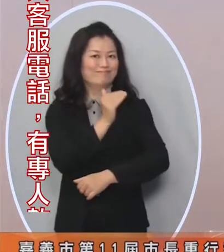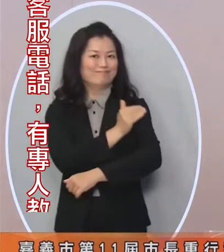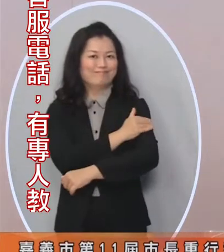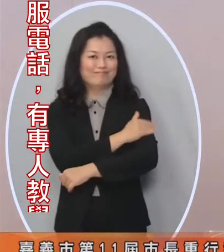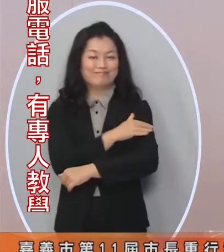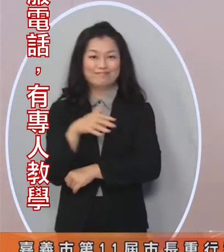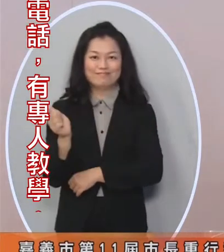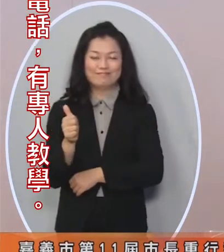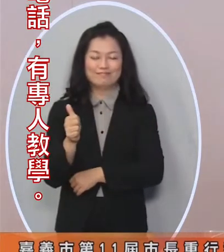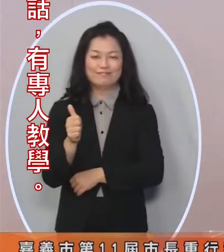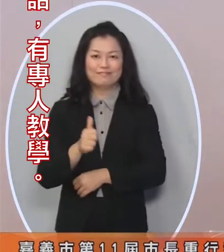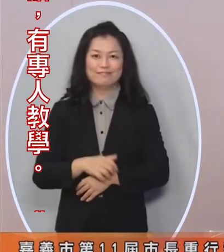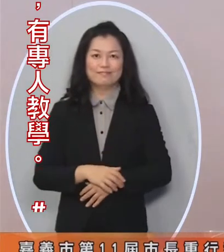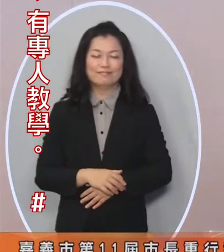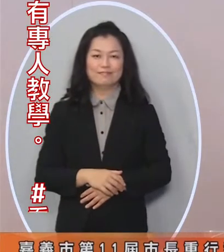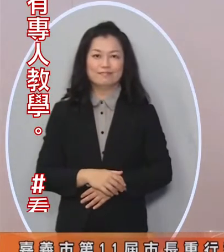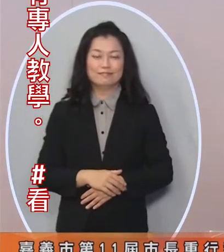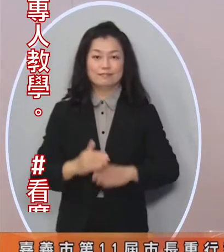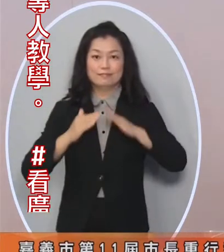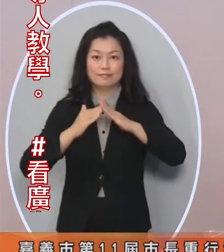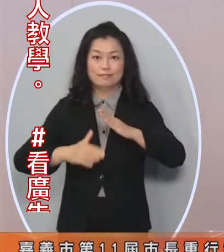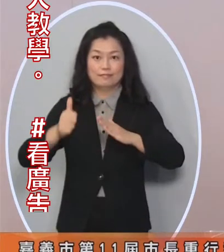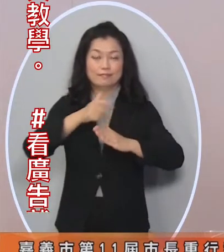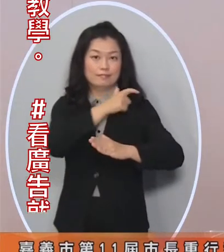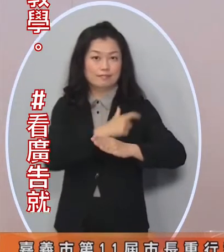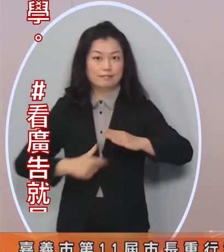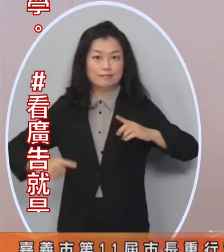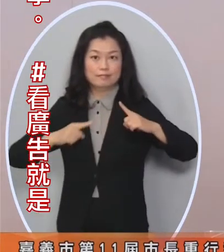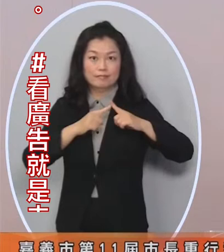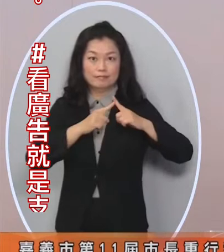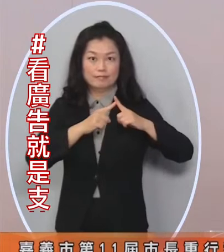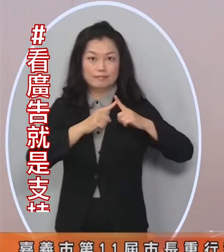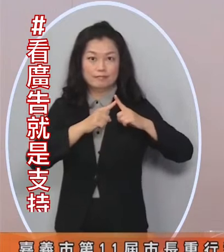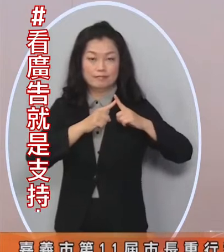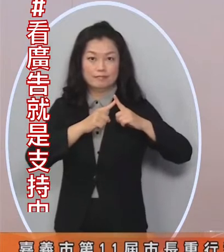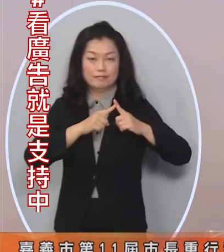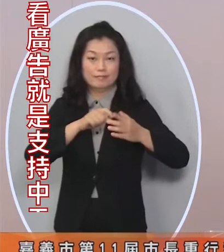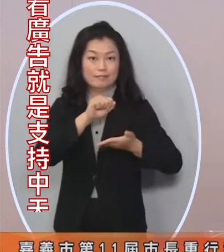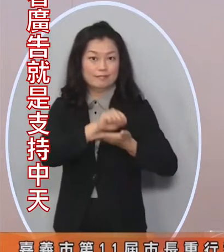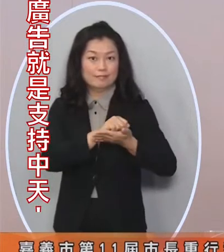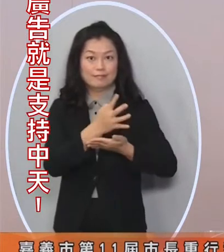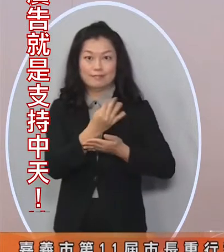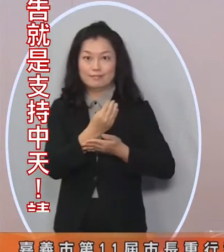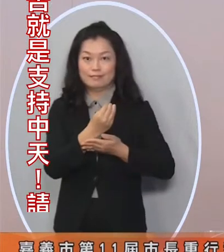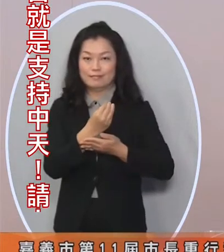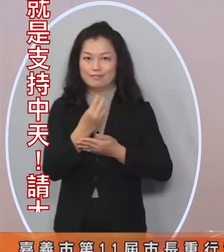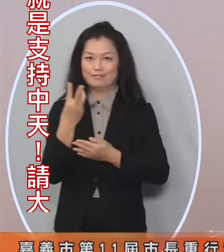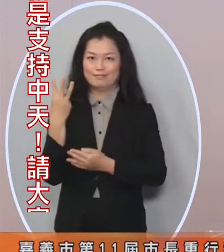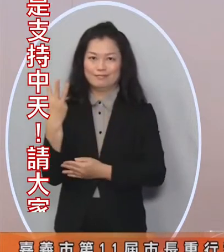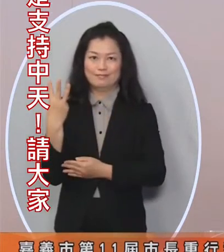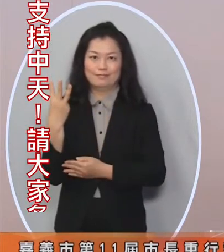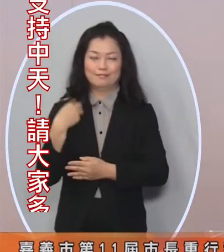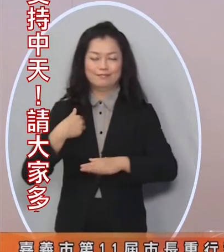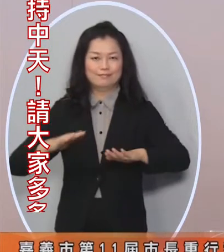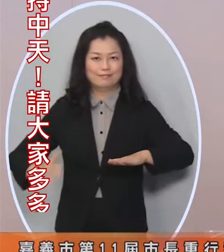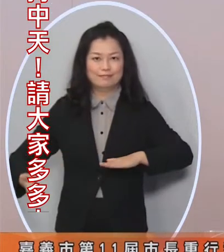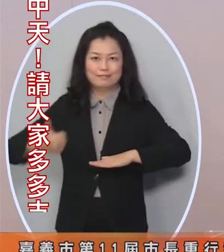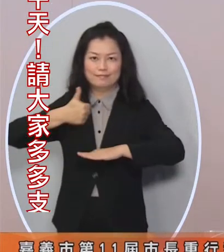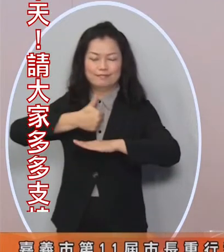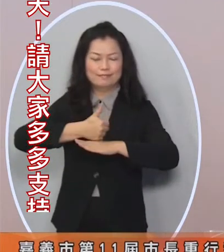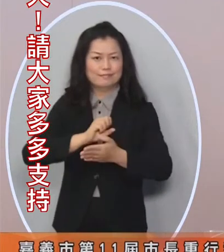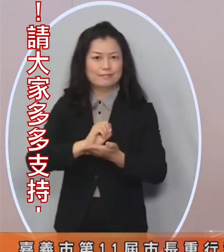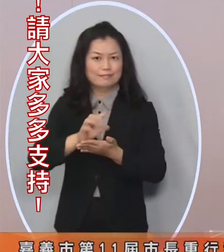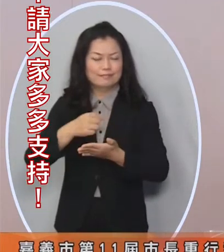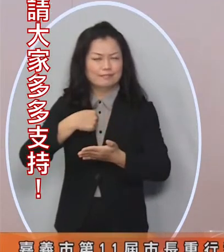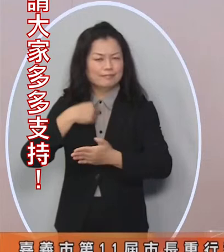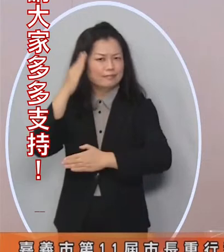山，市长候选人第三号。我今日来报告我的政